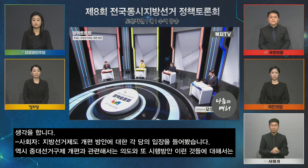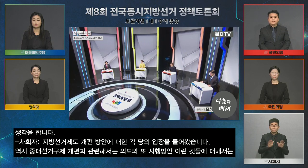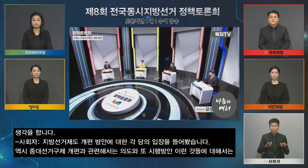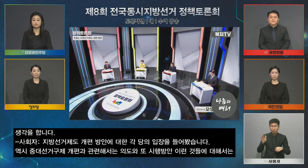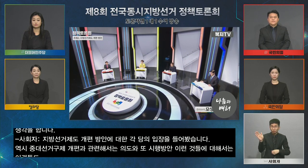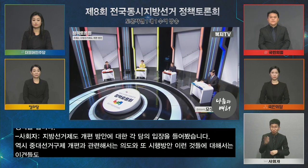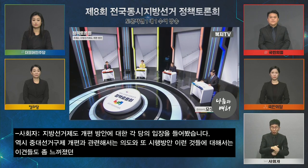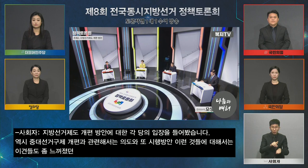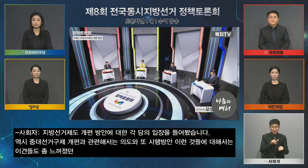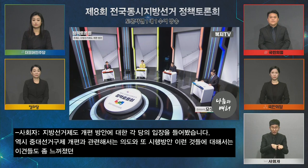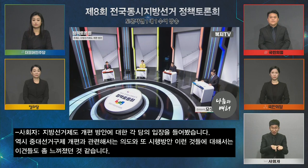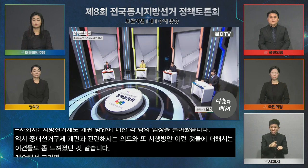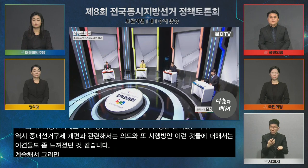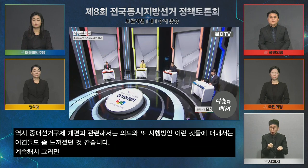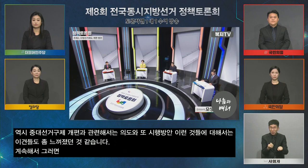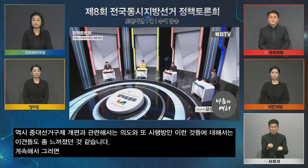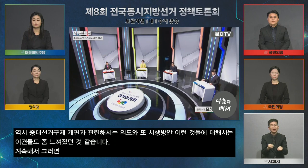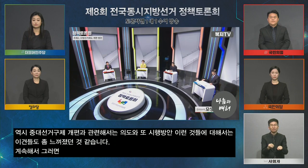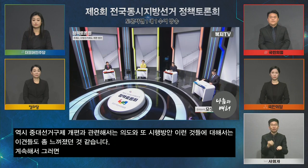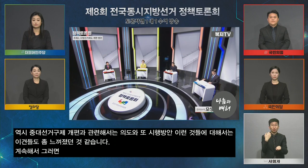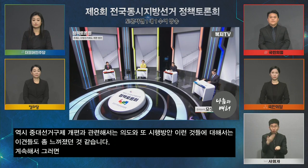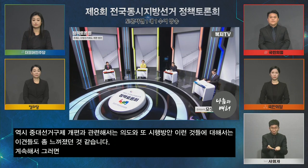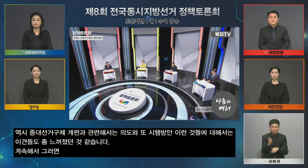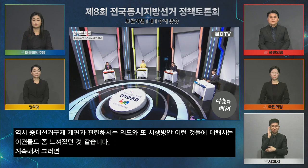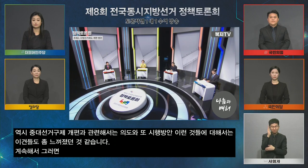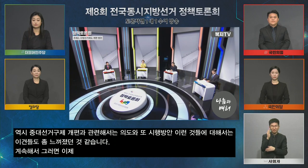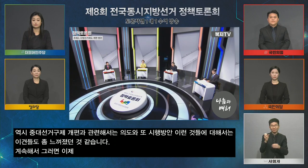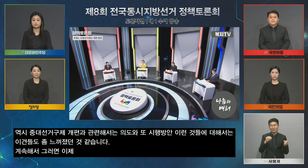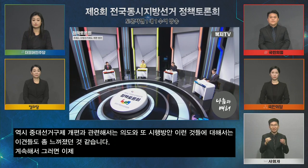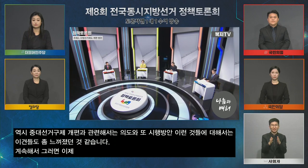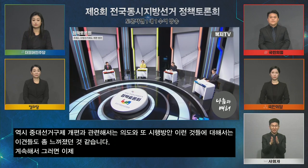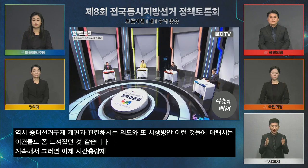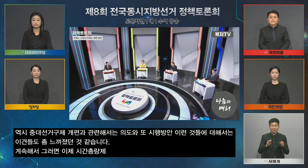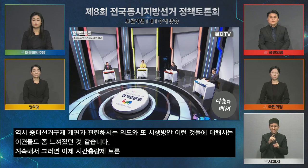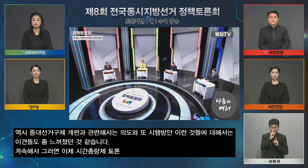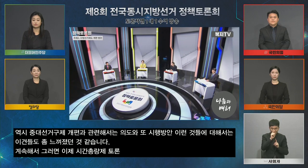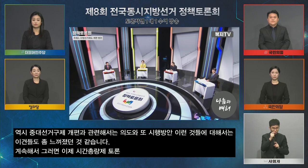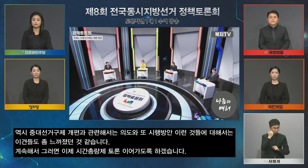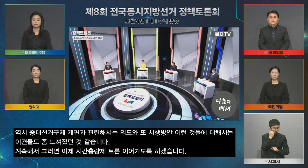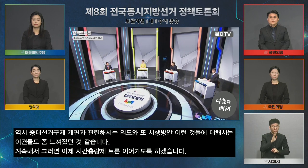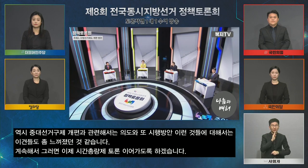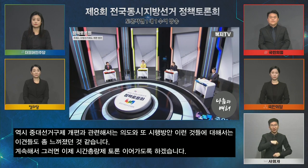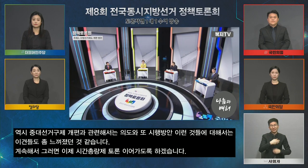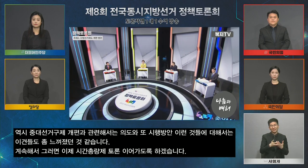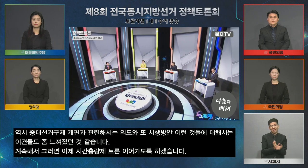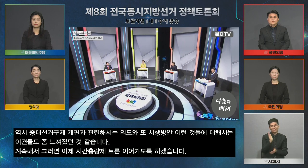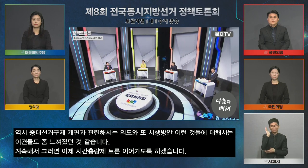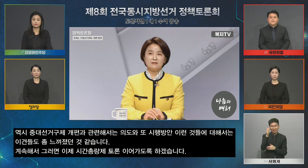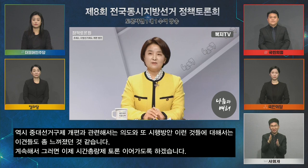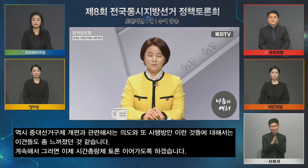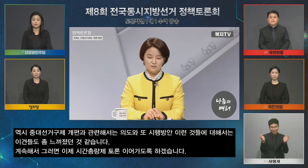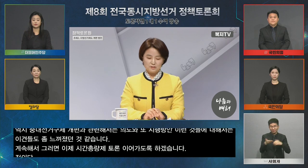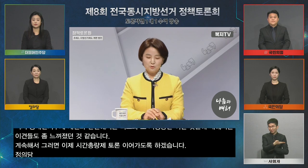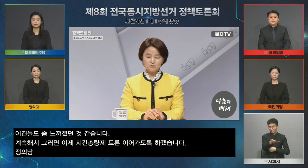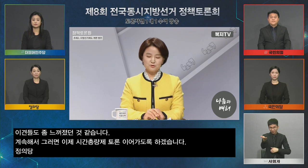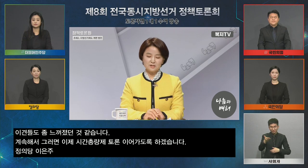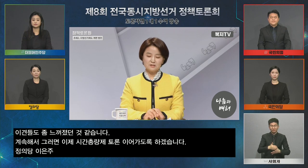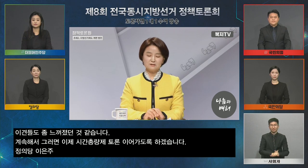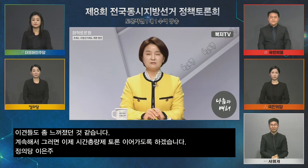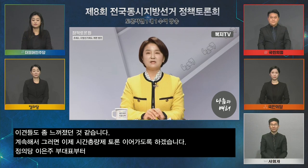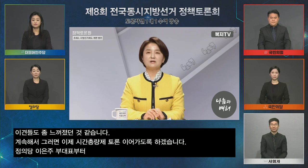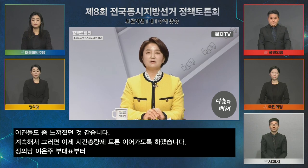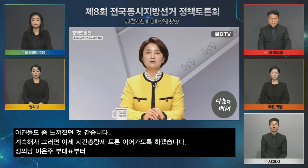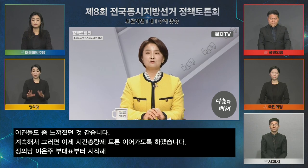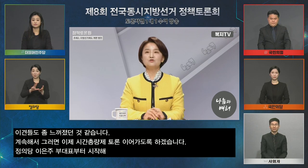시간 총량제 토론 이어가도록 하겠습니다. 정의당 이윤주 부대표부터 시작해 주시면 되겠습니다. 네 이번